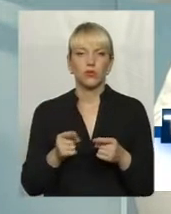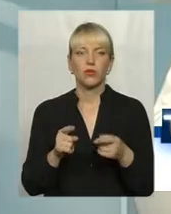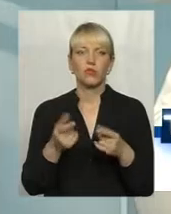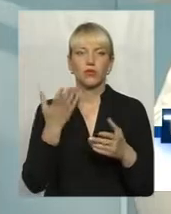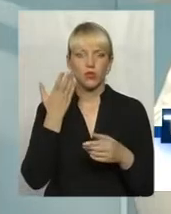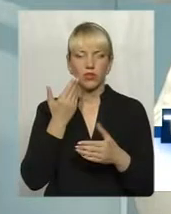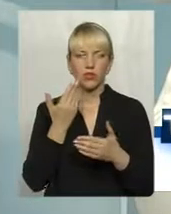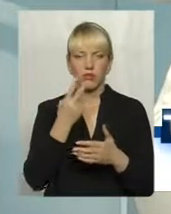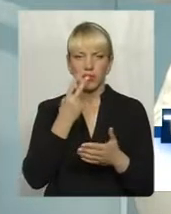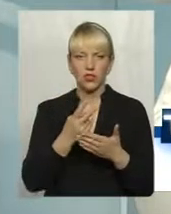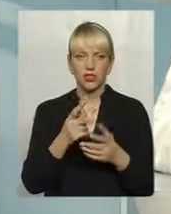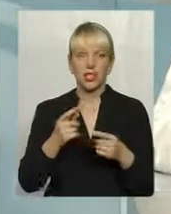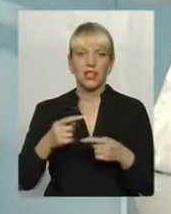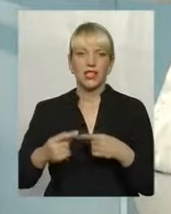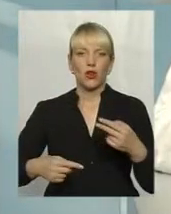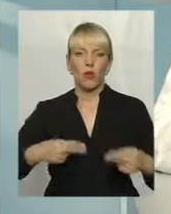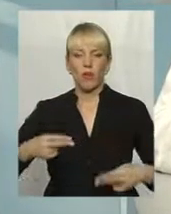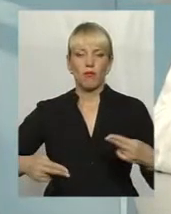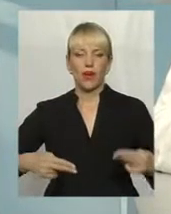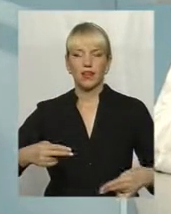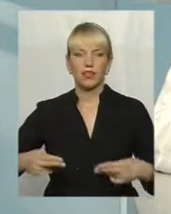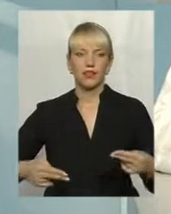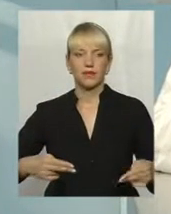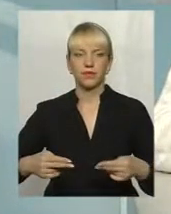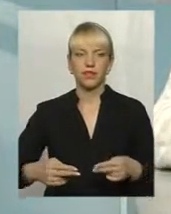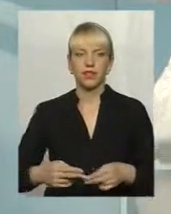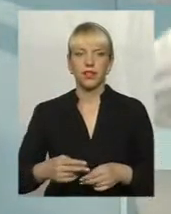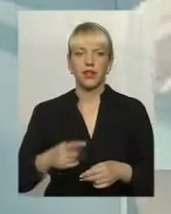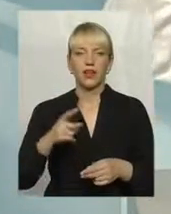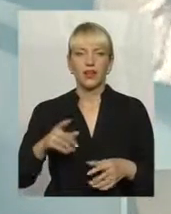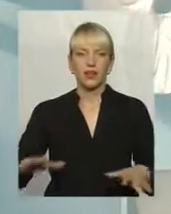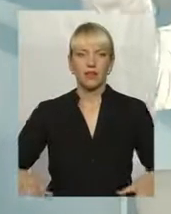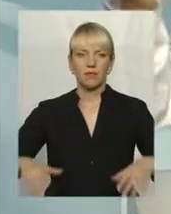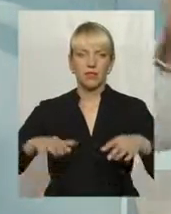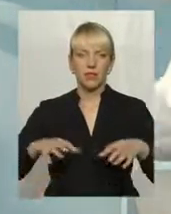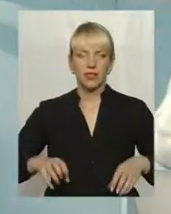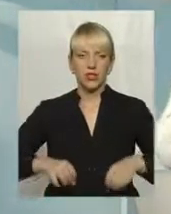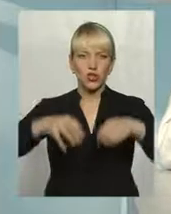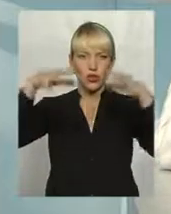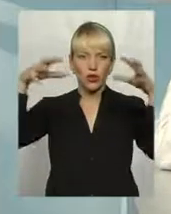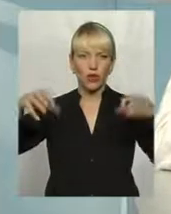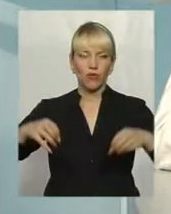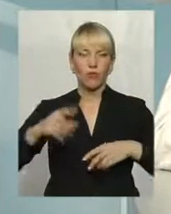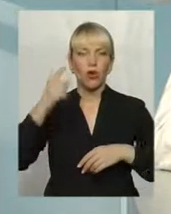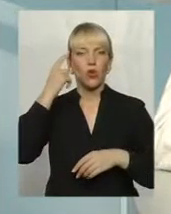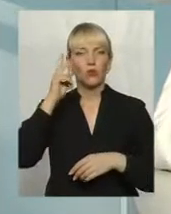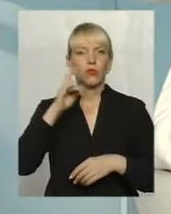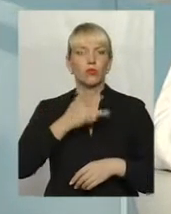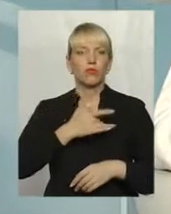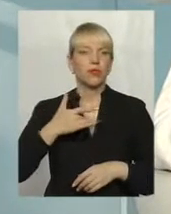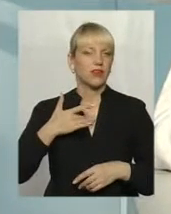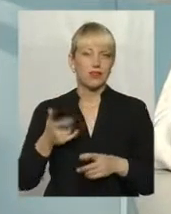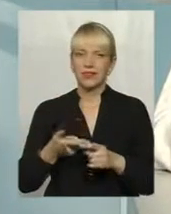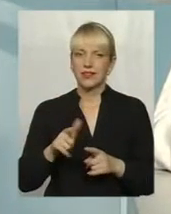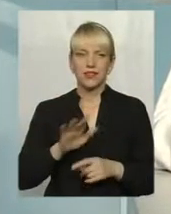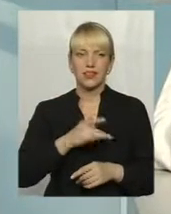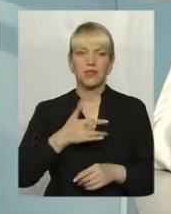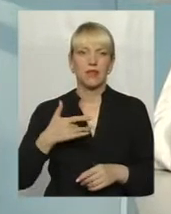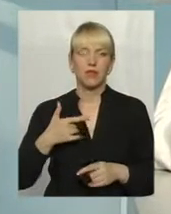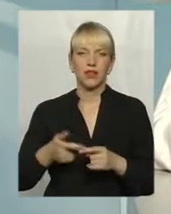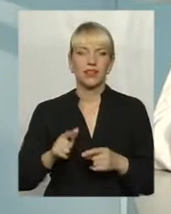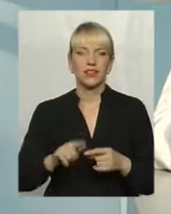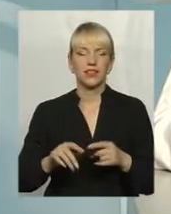ви бачите зернозбиральний комбайн, от зверніть колись увагу, над ним піднімається стовп. Хтось думає, що це пил. Насправді це не пил. Це